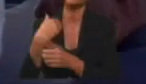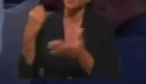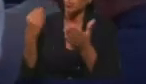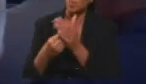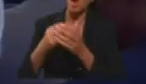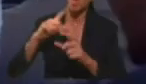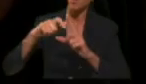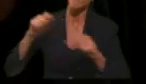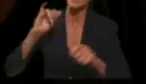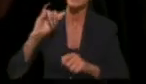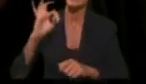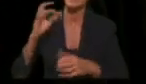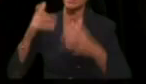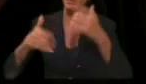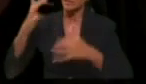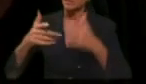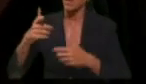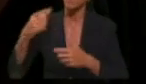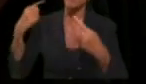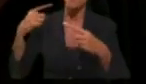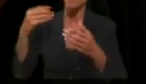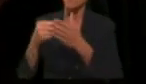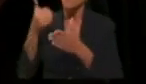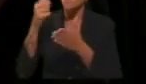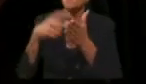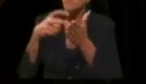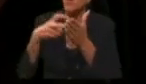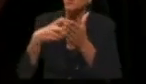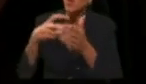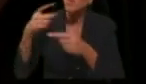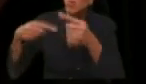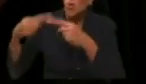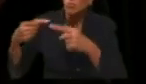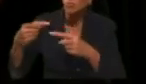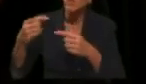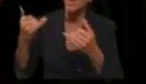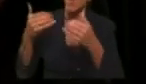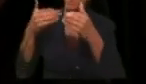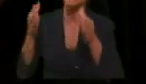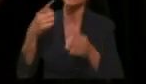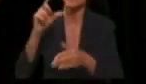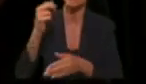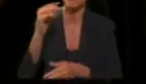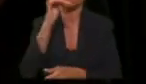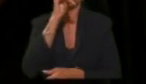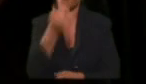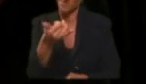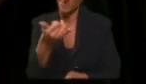rozwiązania IT nie kupił jakiegoś modułu, tak, który jest potrzebny do tego, żeby otworzyć dane. No takie rzeczy też się